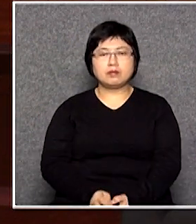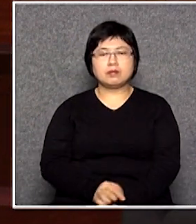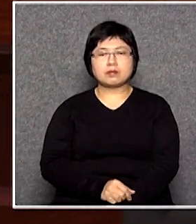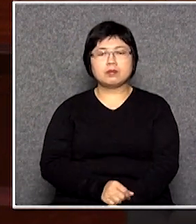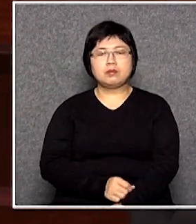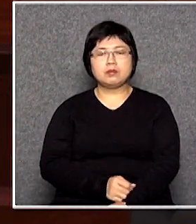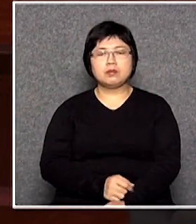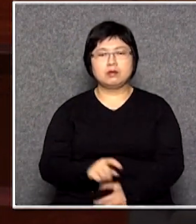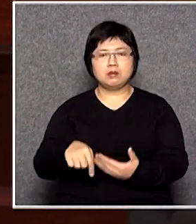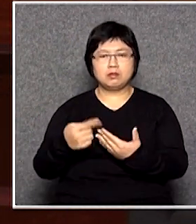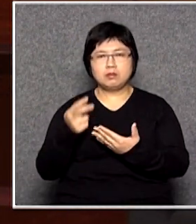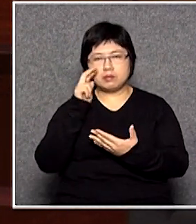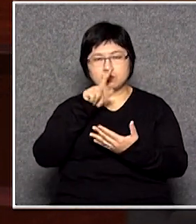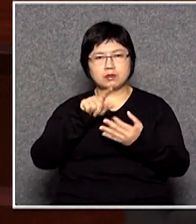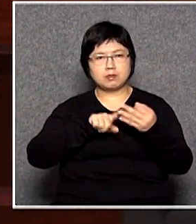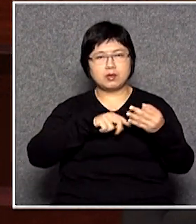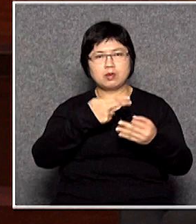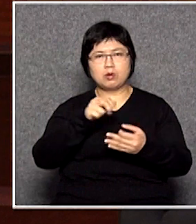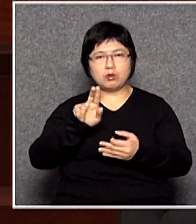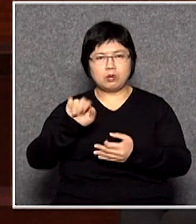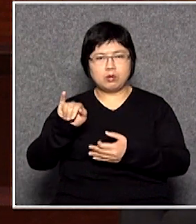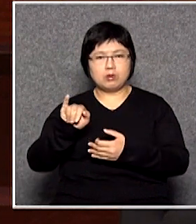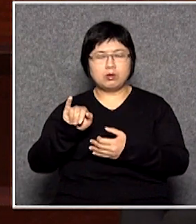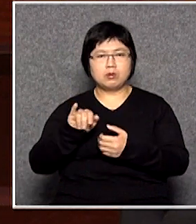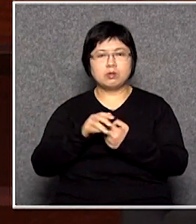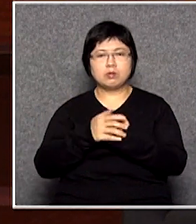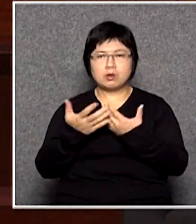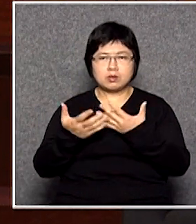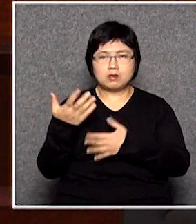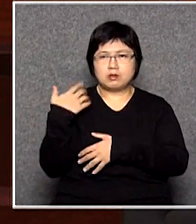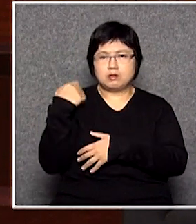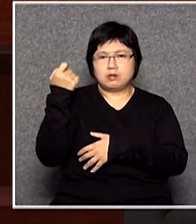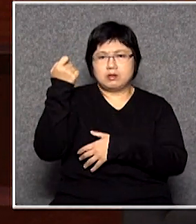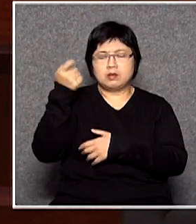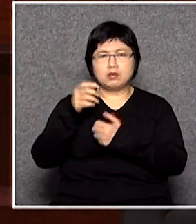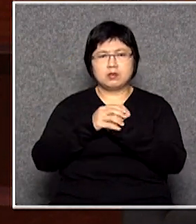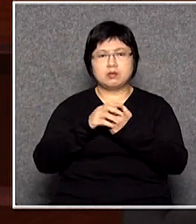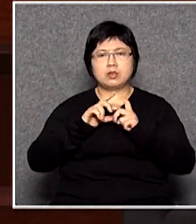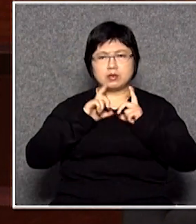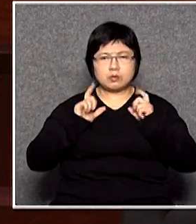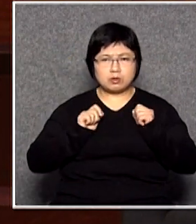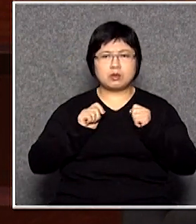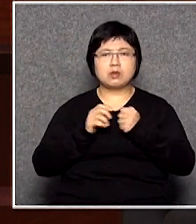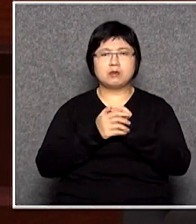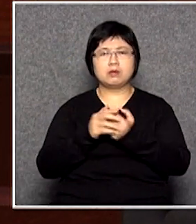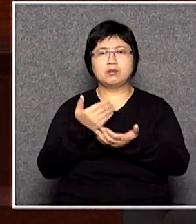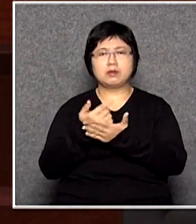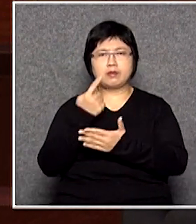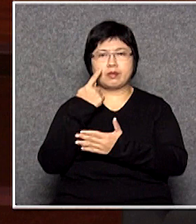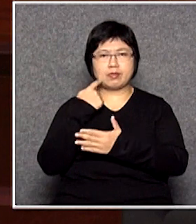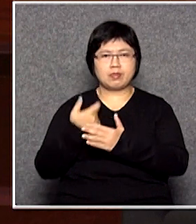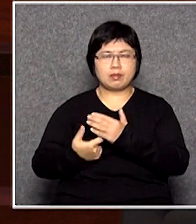另外，看回許仕仁案，或者較早之前那些曾蔭權的這些貪腐事